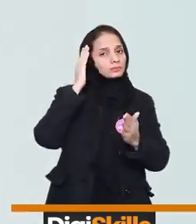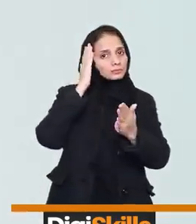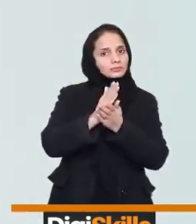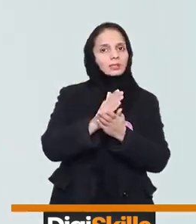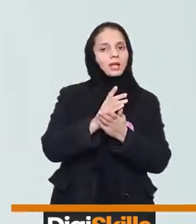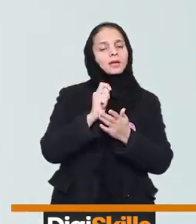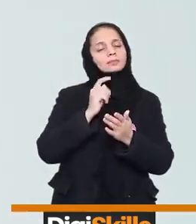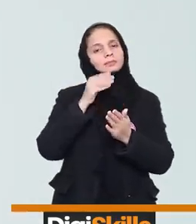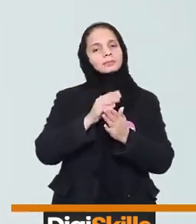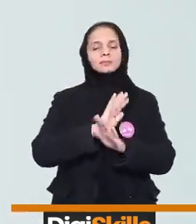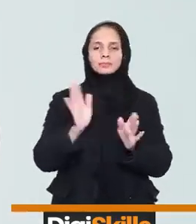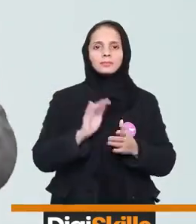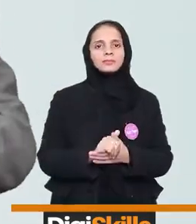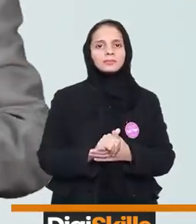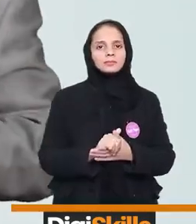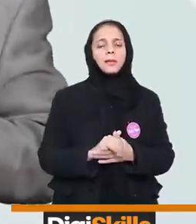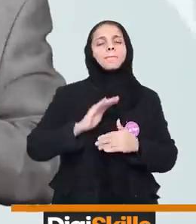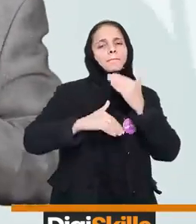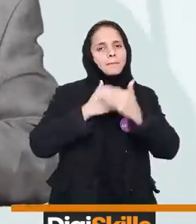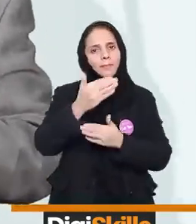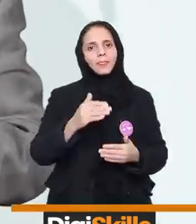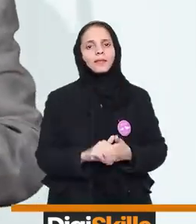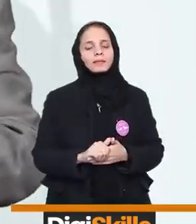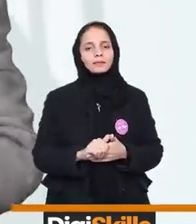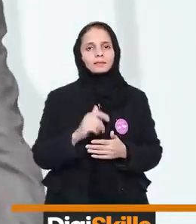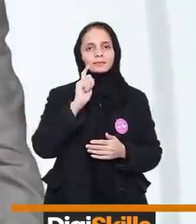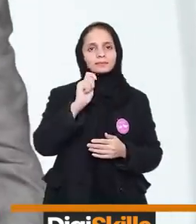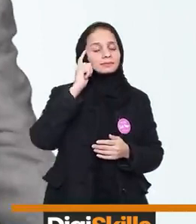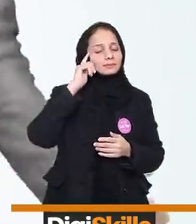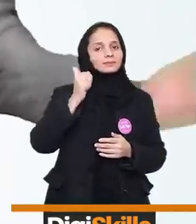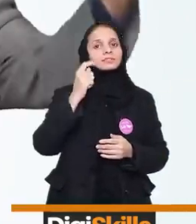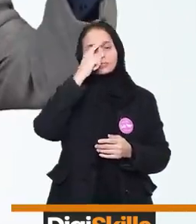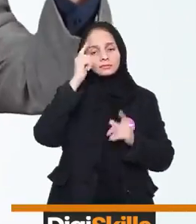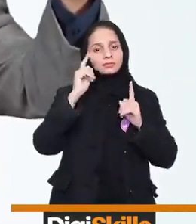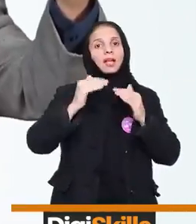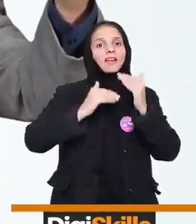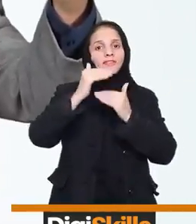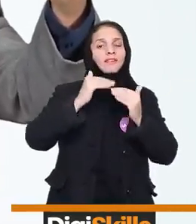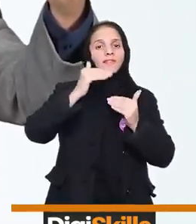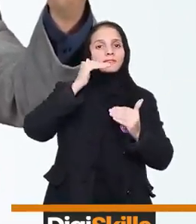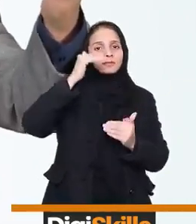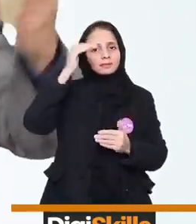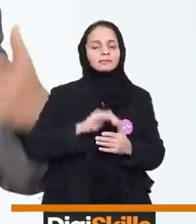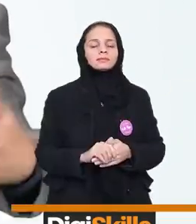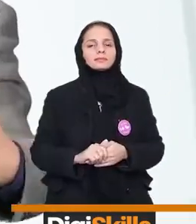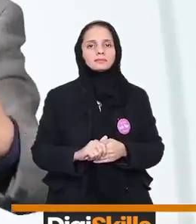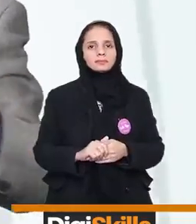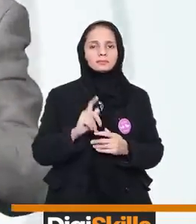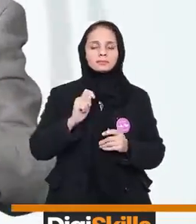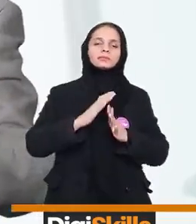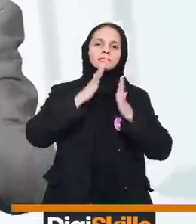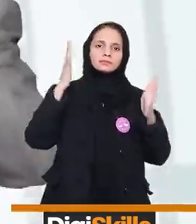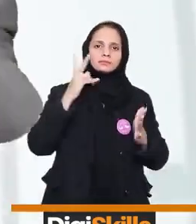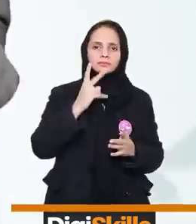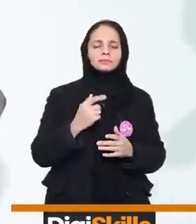بات کرنی ہے آپ نے اپنی پروفائل پہ. بعد کی چیزیں وہ جب آپ کی پروفائل انشاءاللہ بڑھنا شروع ہو جاتی ہے تو آپ اس